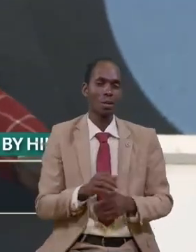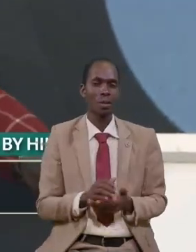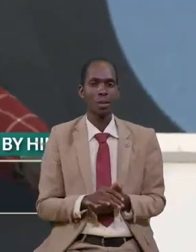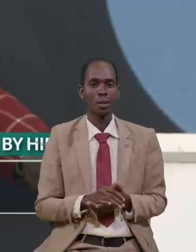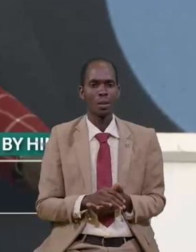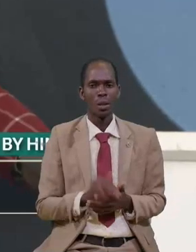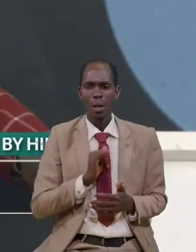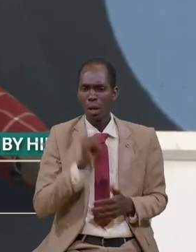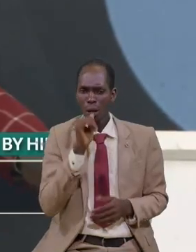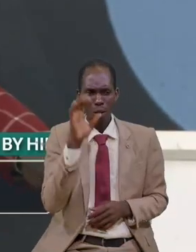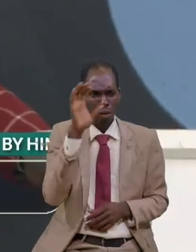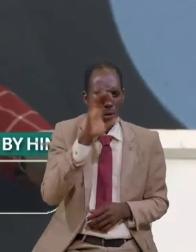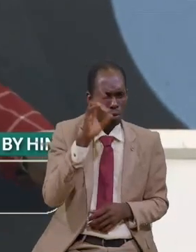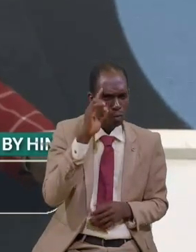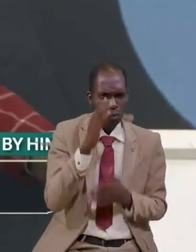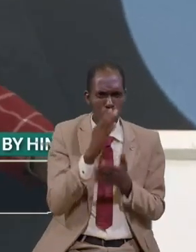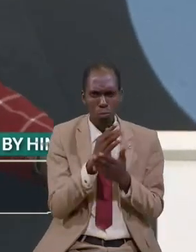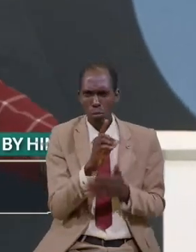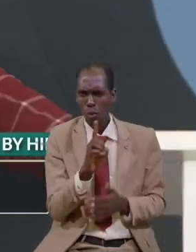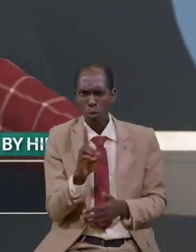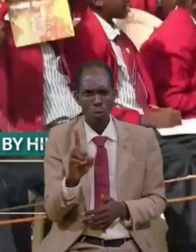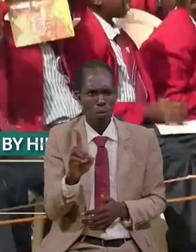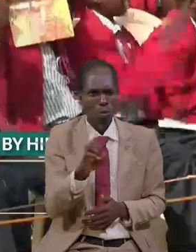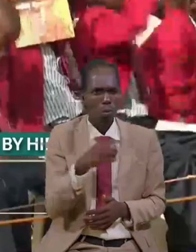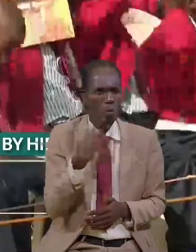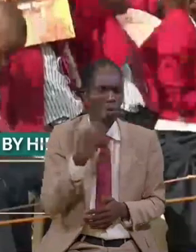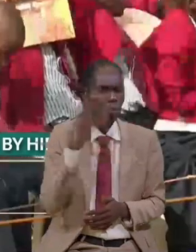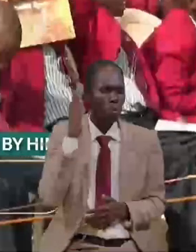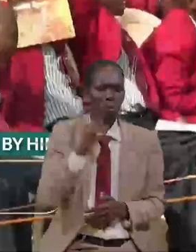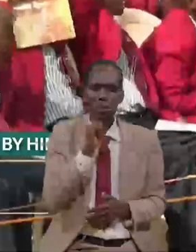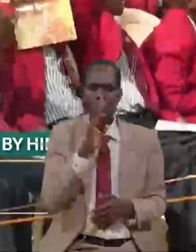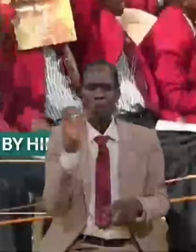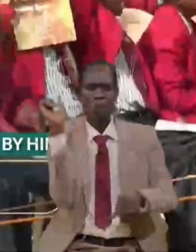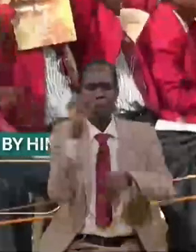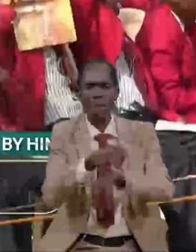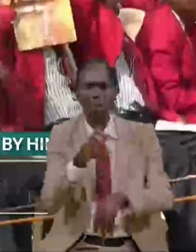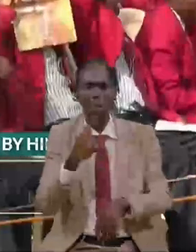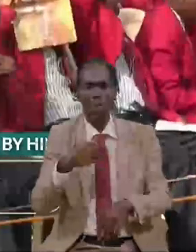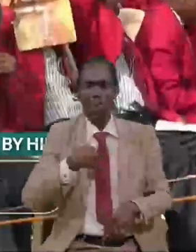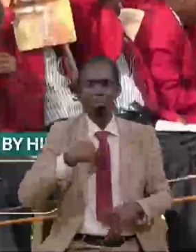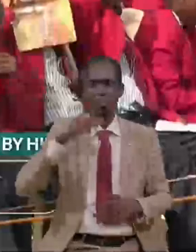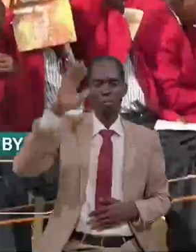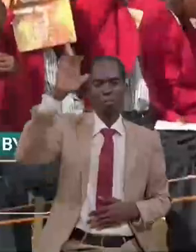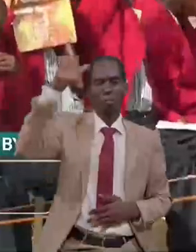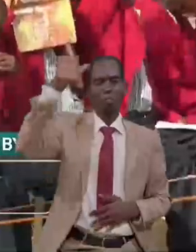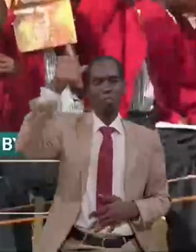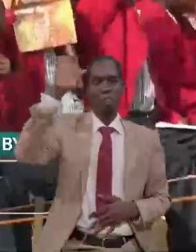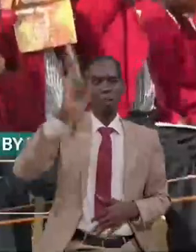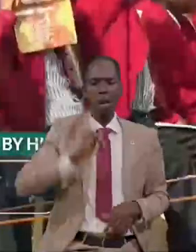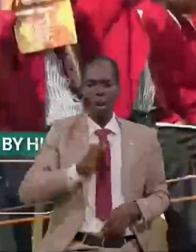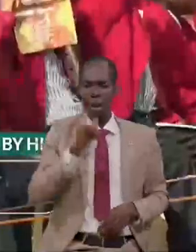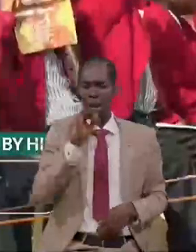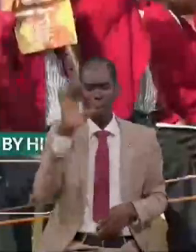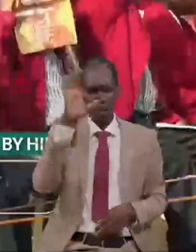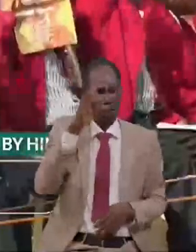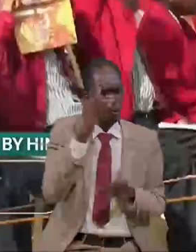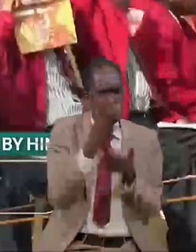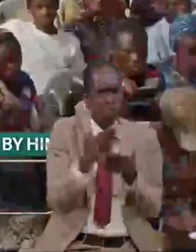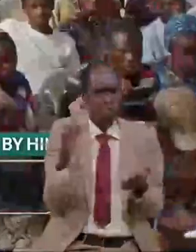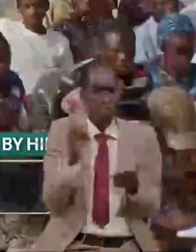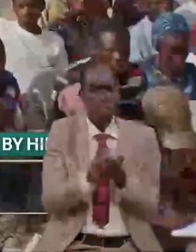tu es un vainqueur. Quelqu'un là-bas qui sera invincible. Je cherche quelqu'un qui